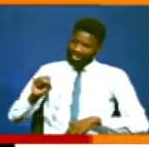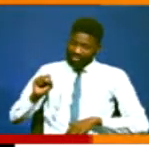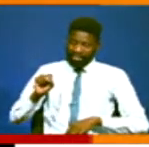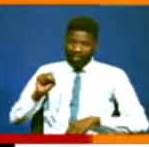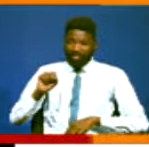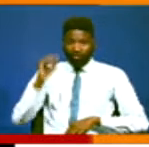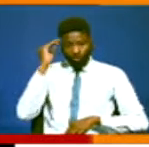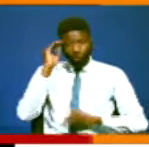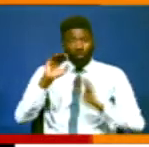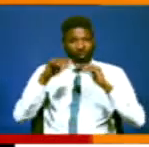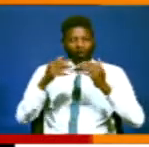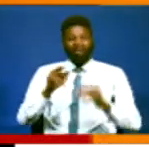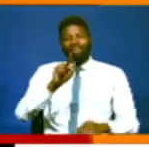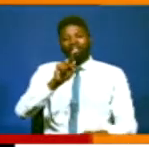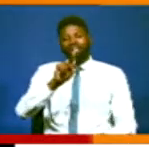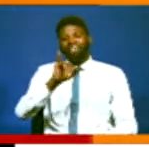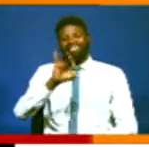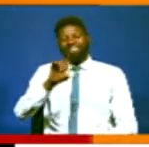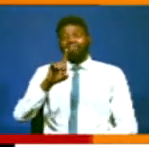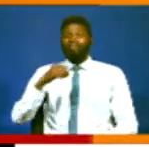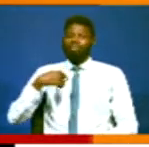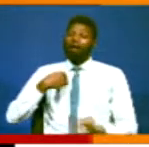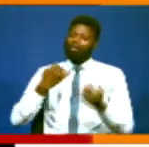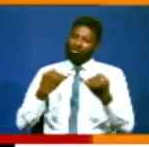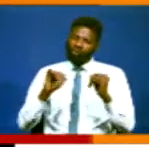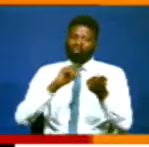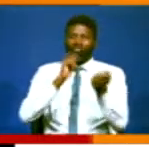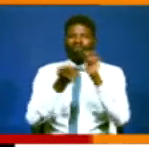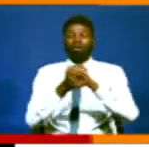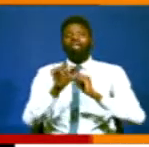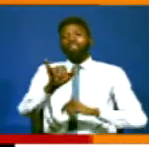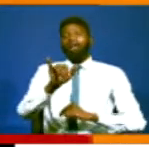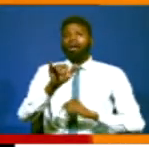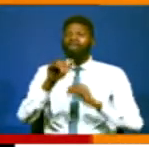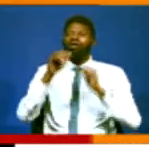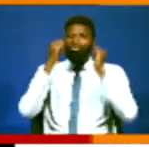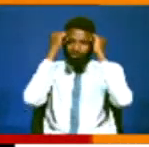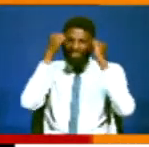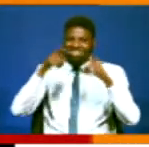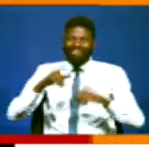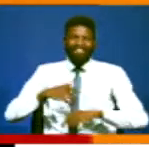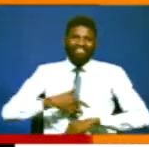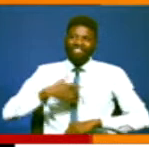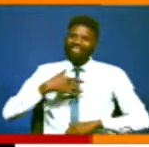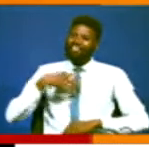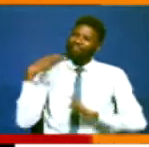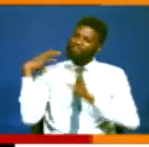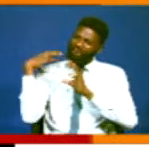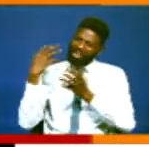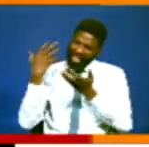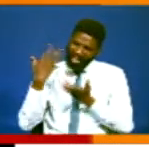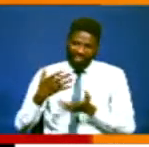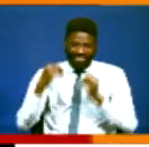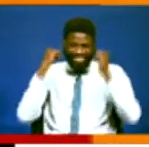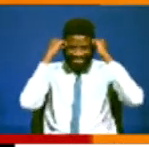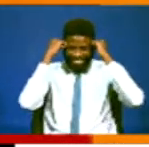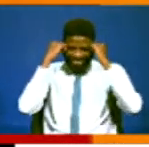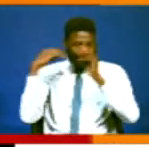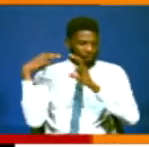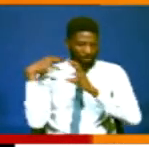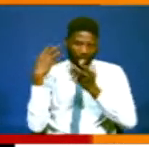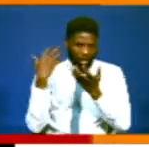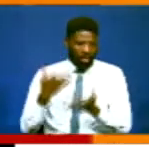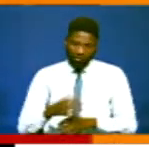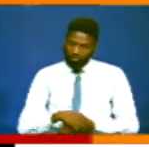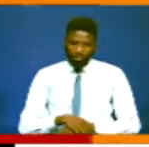ningejaribu kuleta mabadiliko, ili angalau watoto wasije wakalemewa wakahisi kwamba ni mzigo kusoma shuleni.